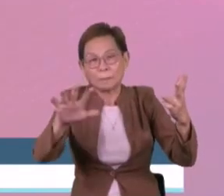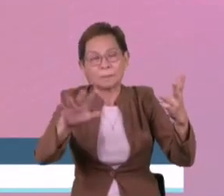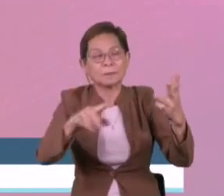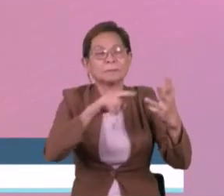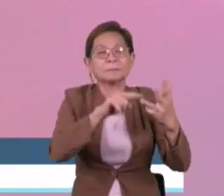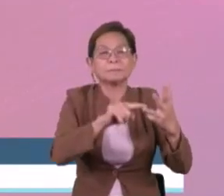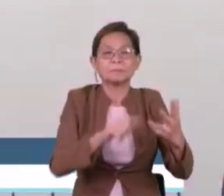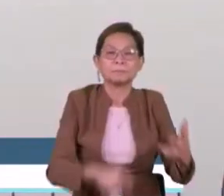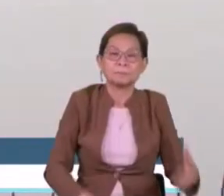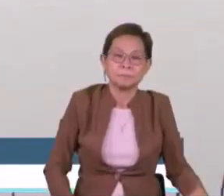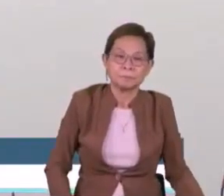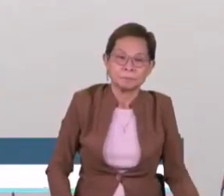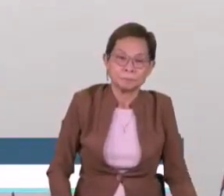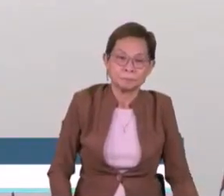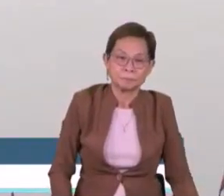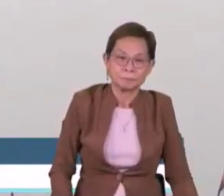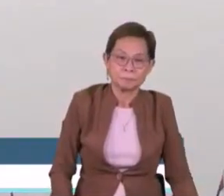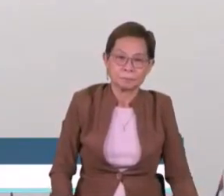425.